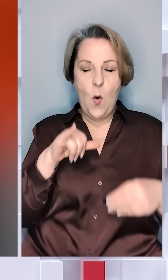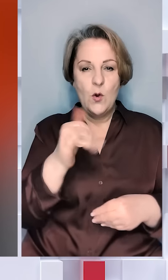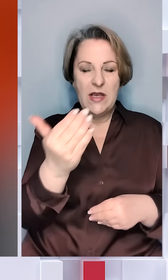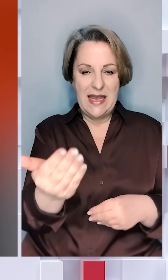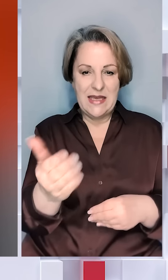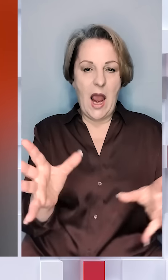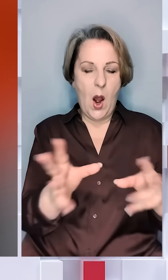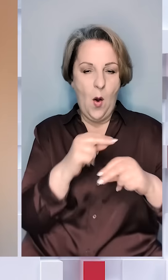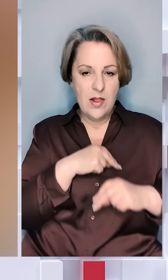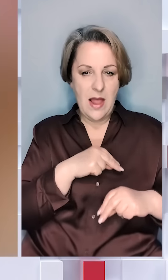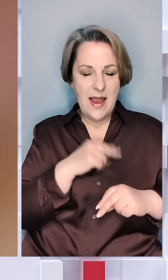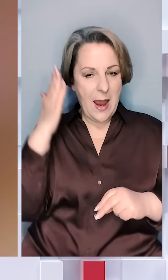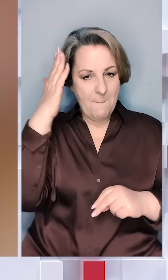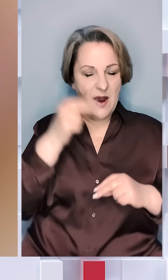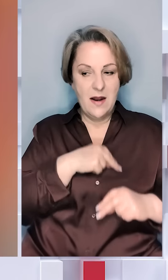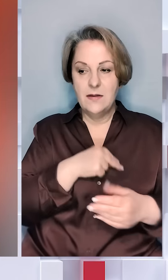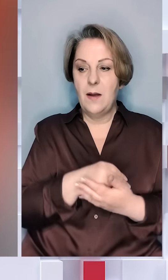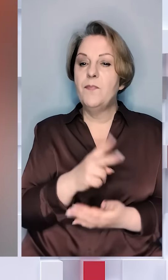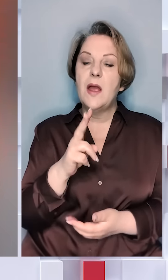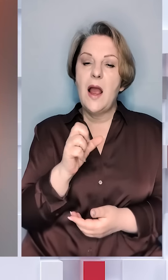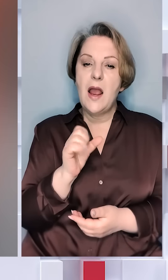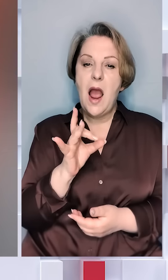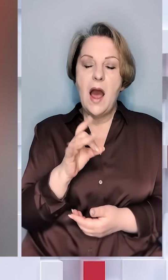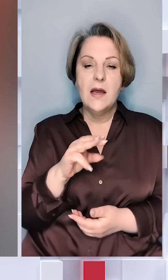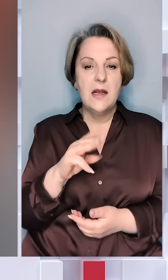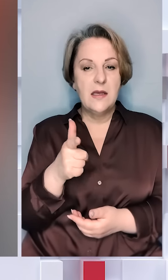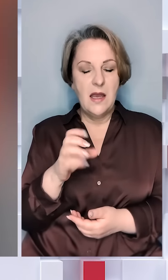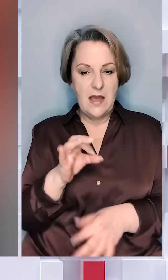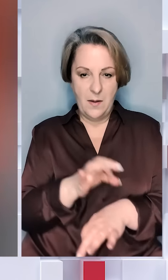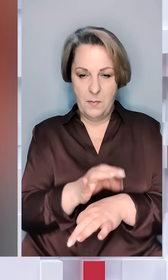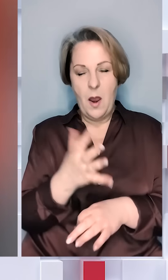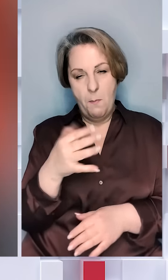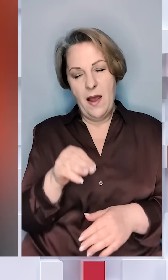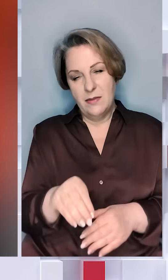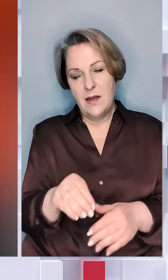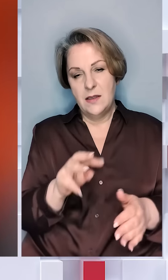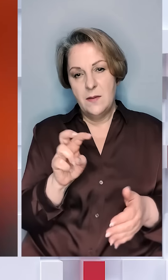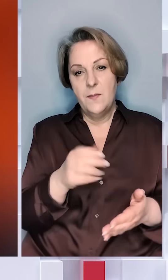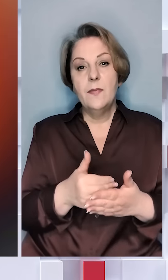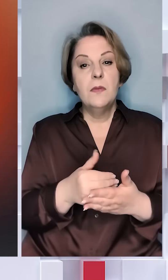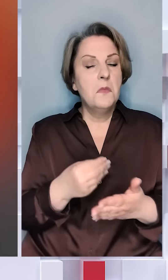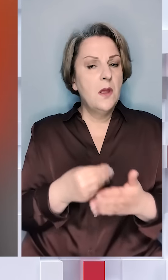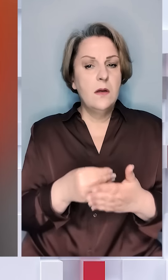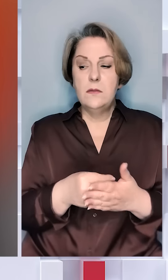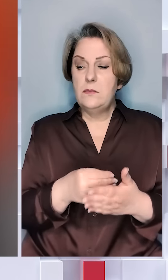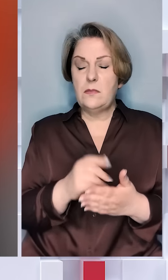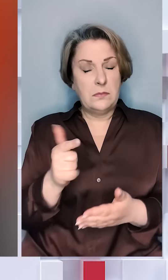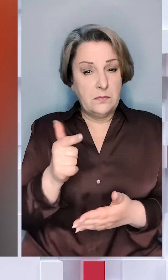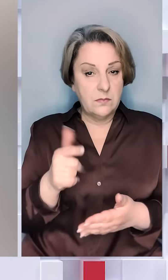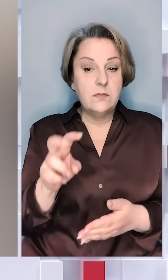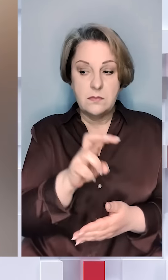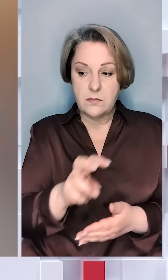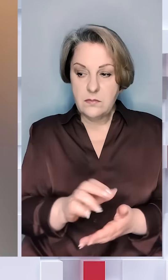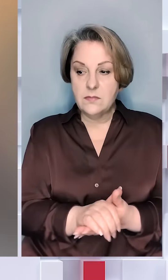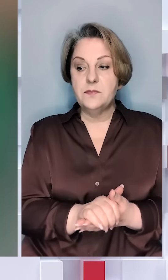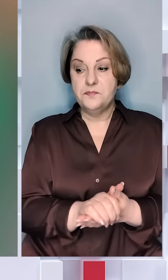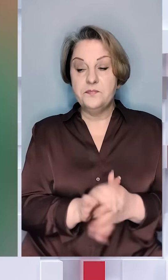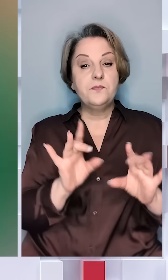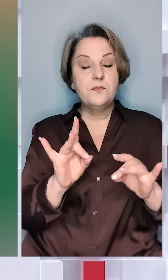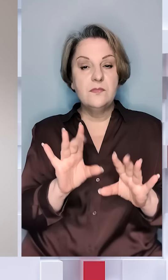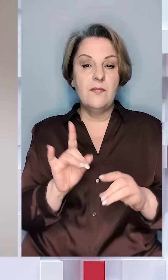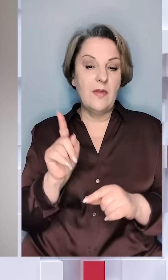Один картє. І скільки коштує такий? Десь 5 тисяч? Десь так. І сума не у гривнях. Це Юлія Дрига.